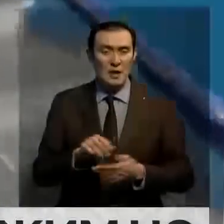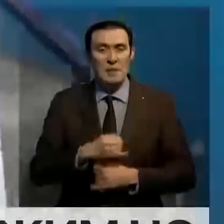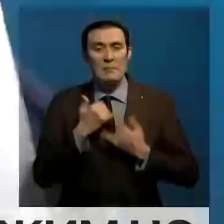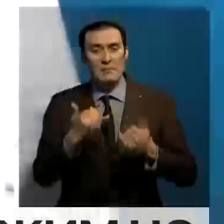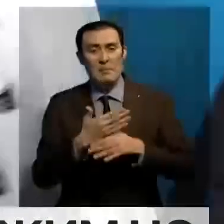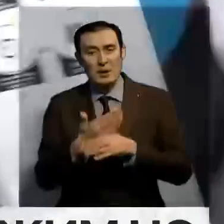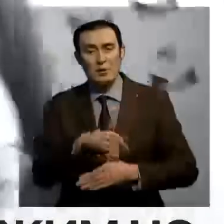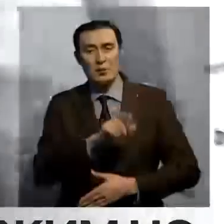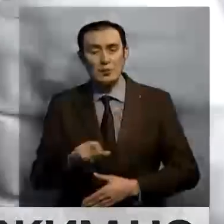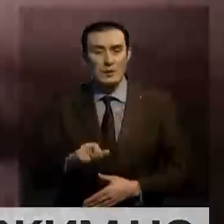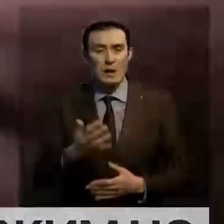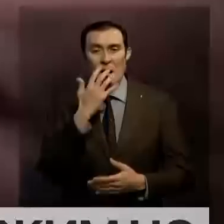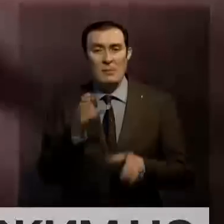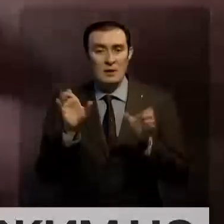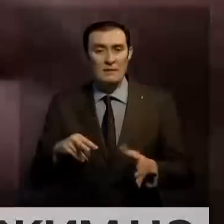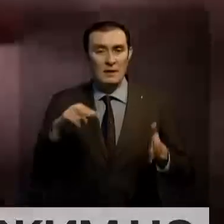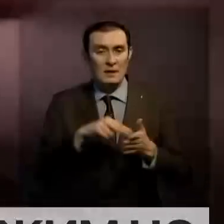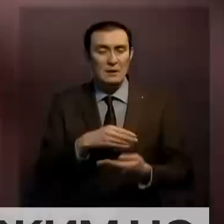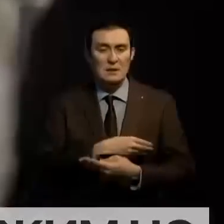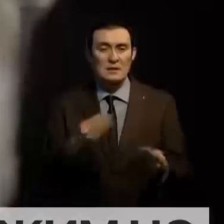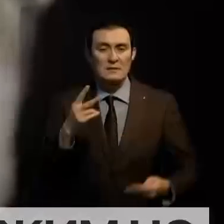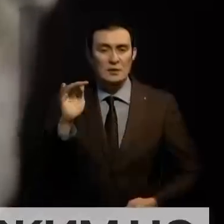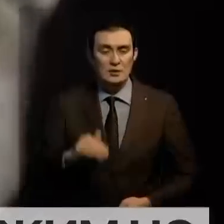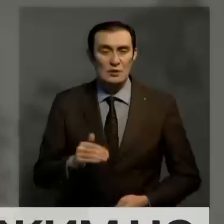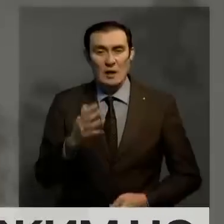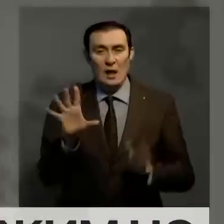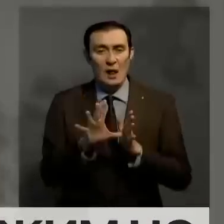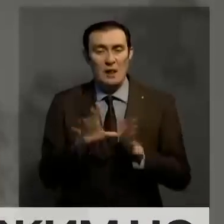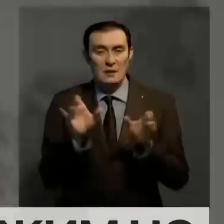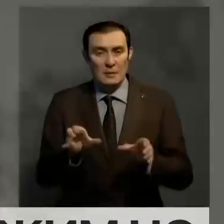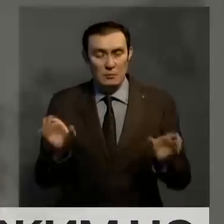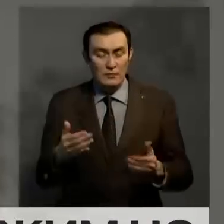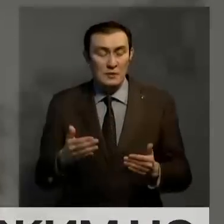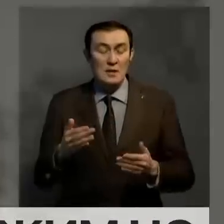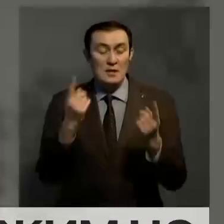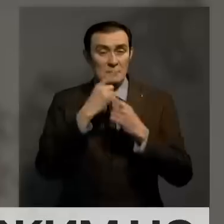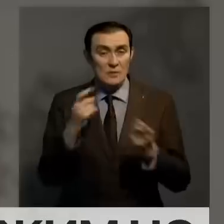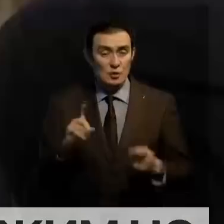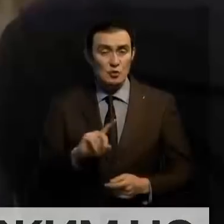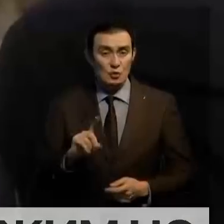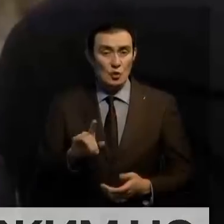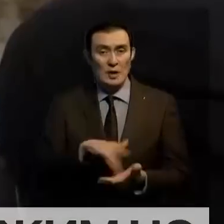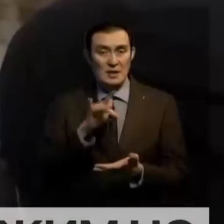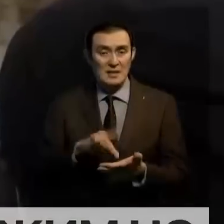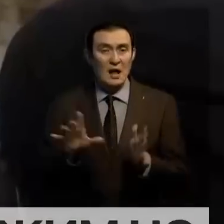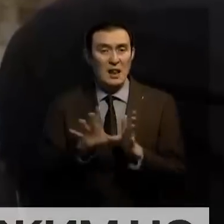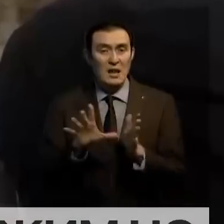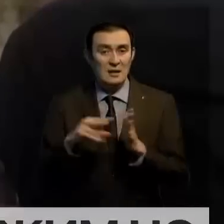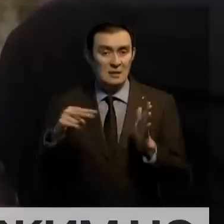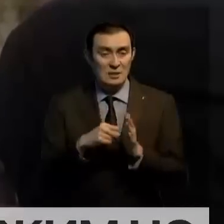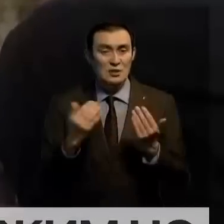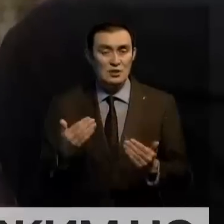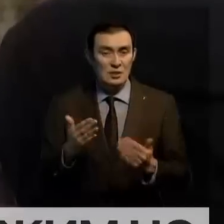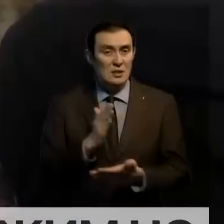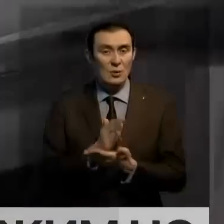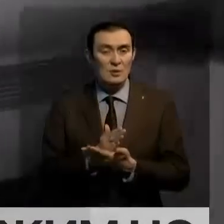города обогревателями. Раздали уже больше 2000 приборов. При этом специалисты предупреждают, что городские электросети уже